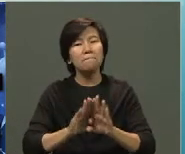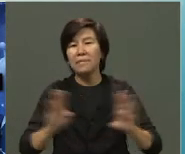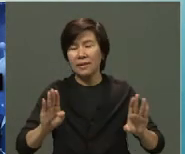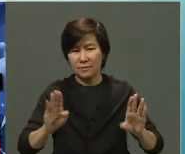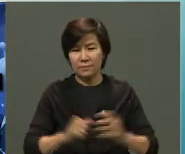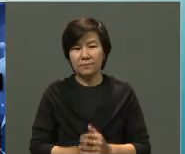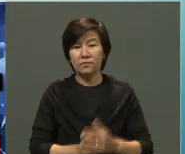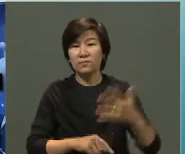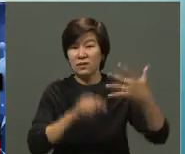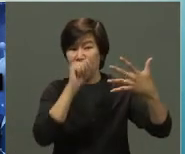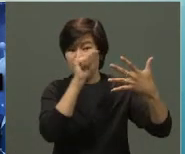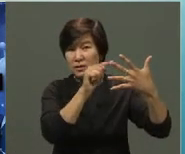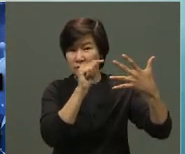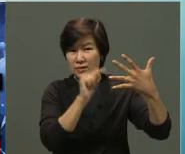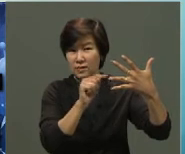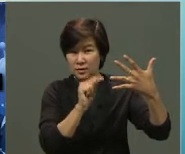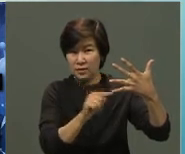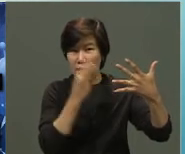กรกฎาคมห้างสรรพสินค้าศูนย์การค้าคนที่มอนะครับทุกอย่างก็เปิดได้หมดไม่จำกัดเวลานะครับตอนนี้แล้วก็มี3